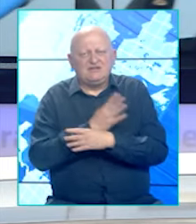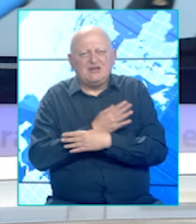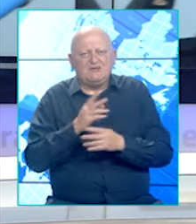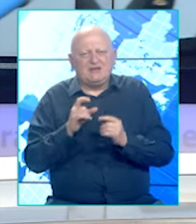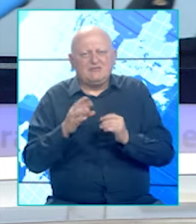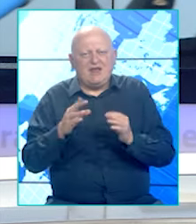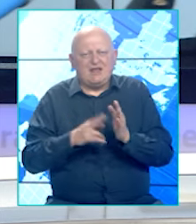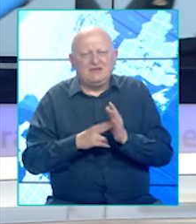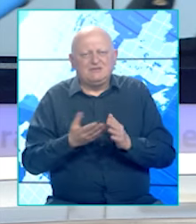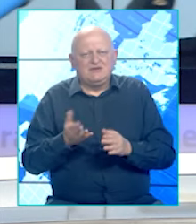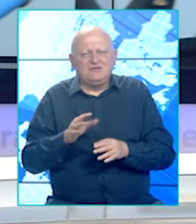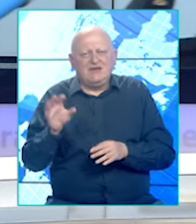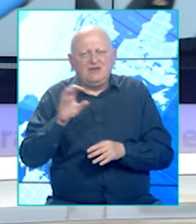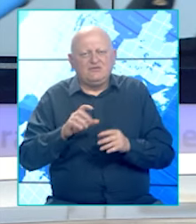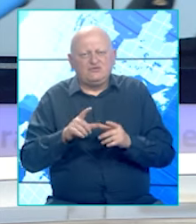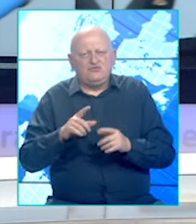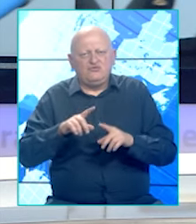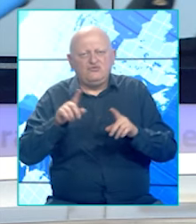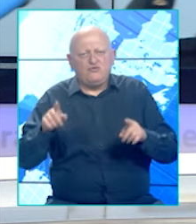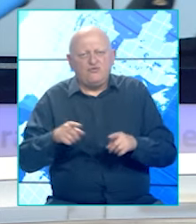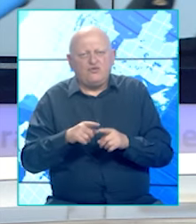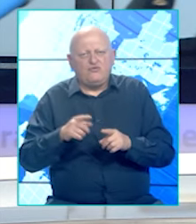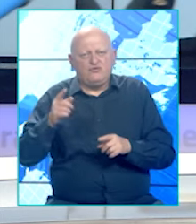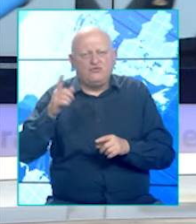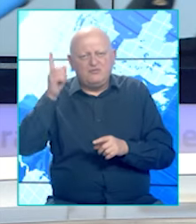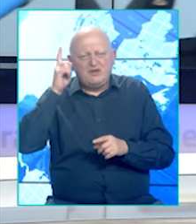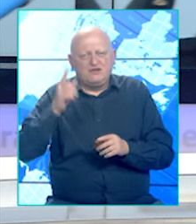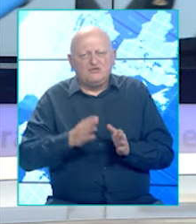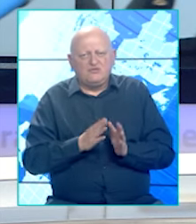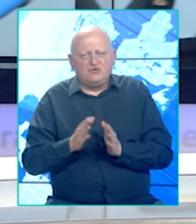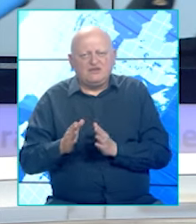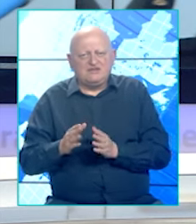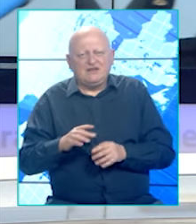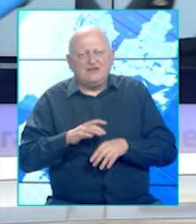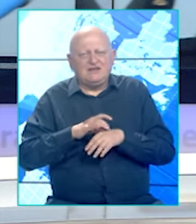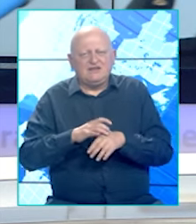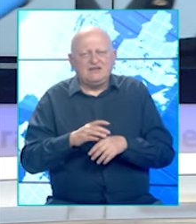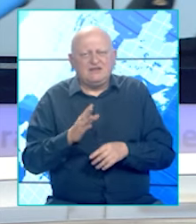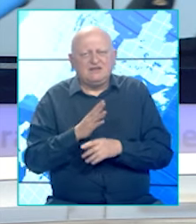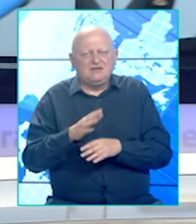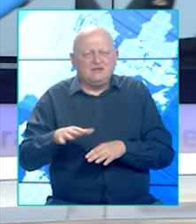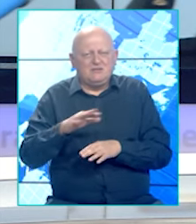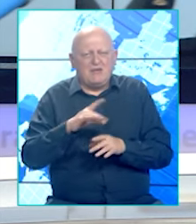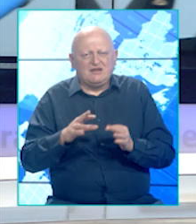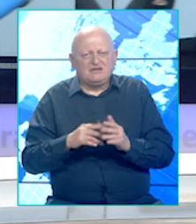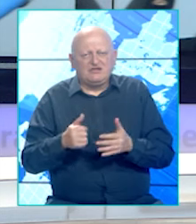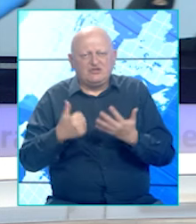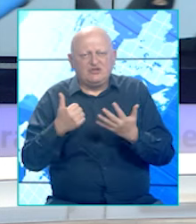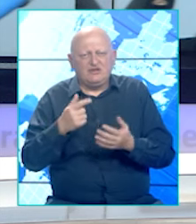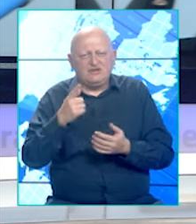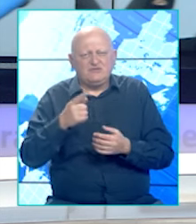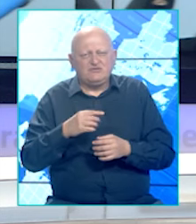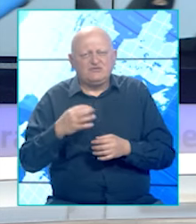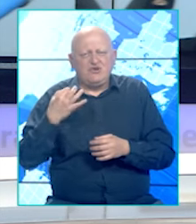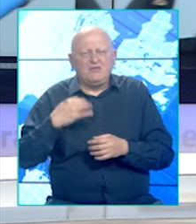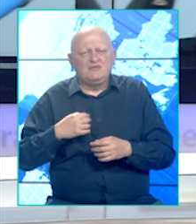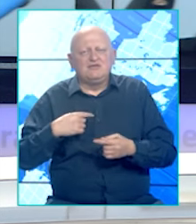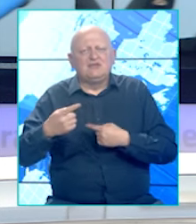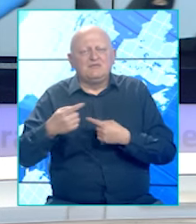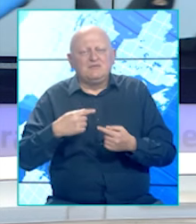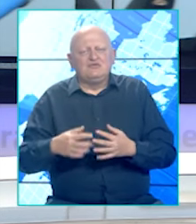država Zapadnog Balkana i predstavnika Europske unije u okviru berlinskog procesa. Lideri zapadno-balkanske šestorke time su